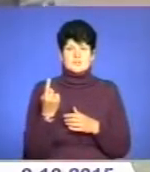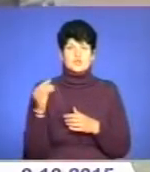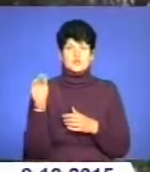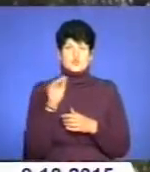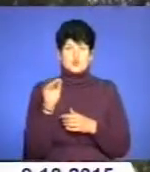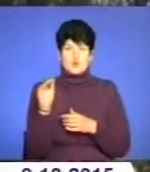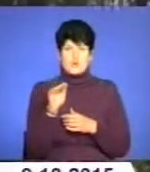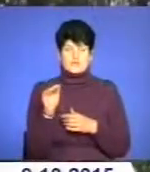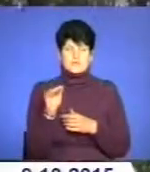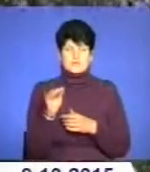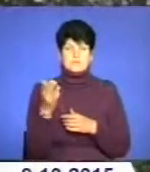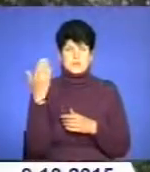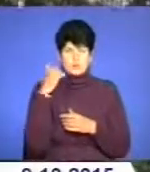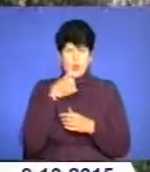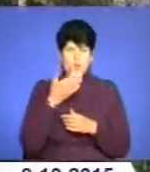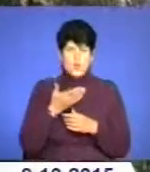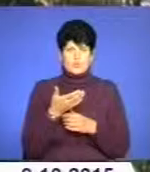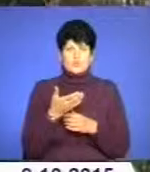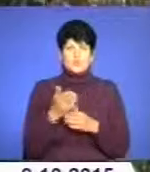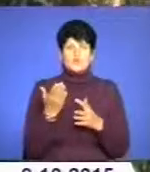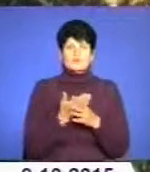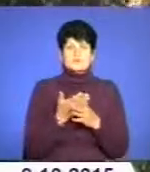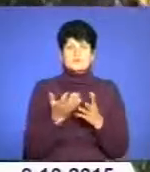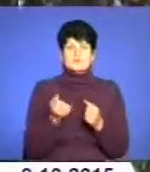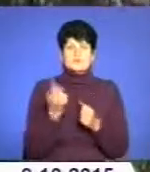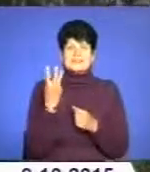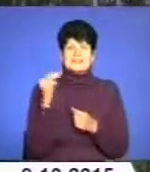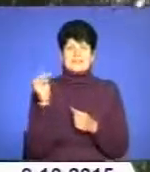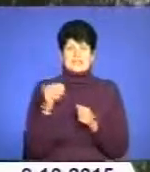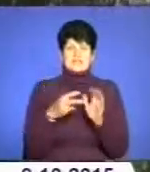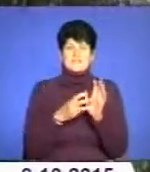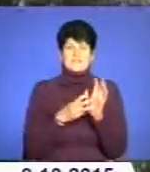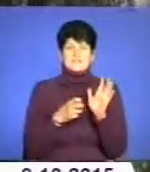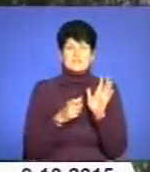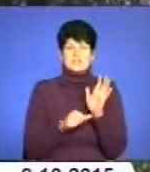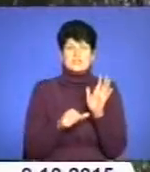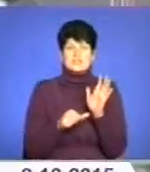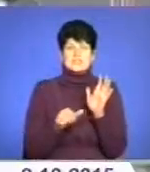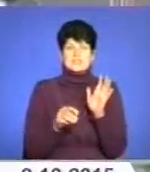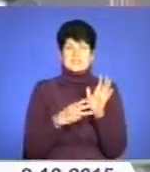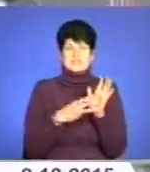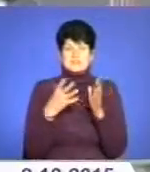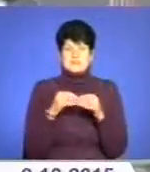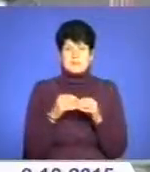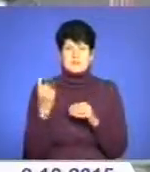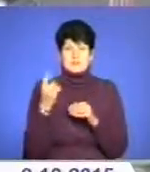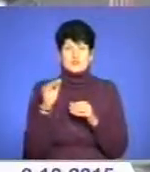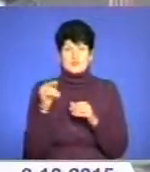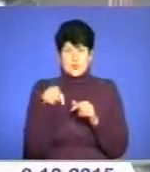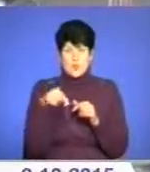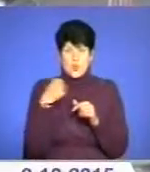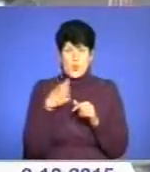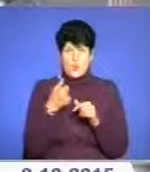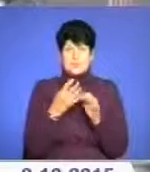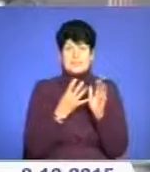жовтня минулого року, то субсидії отримало 3868 сімей, а станом на 1 жовтня цього року